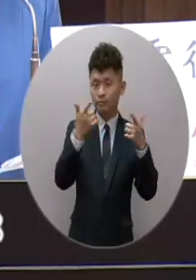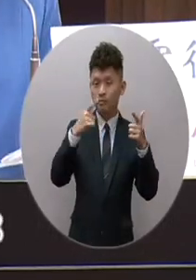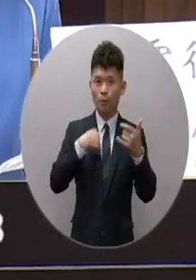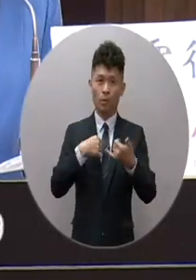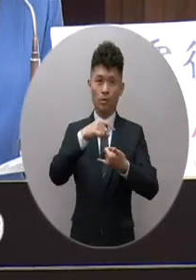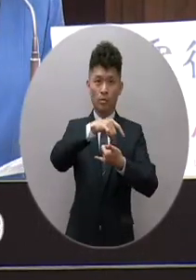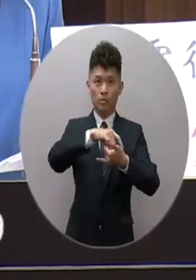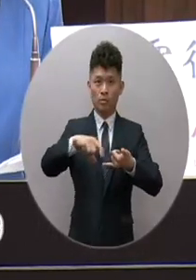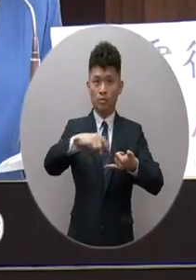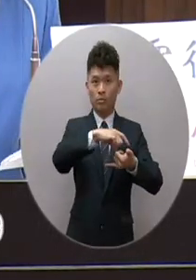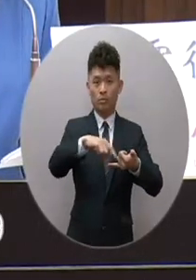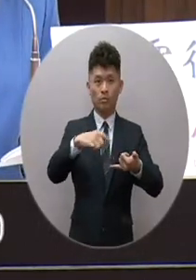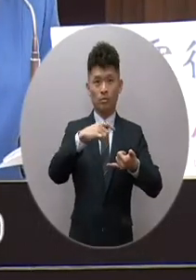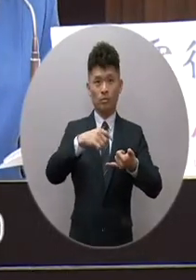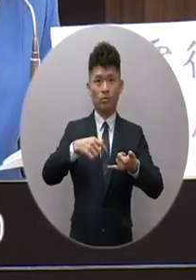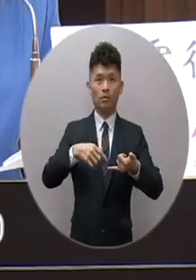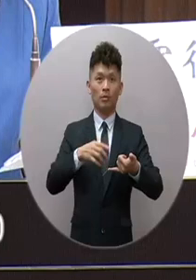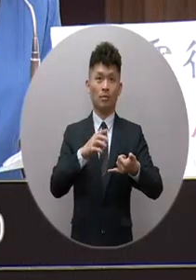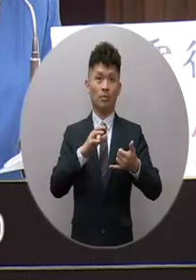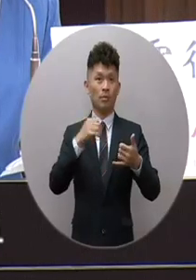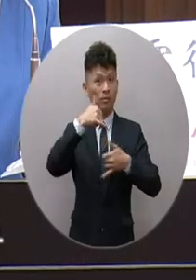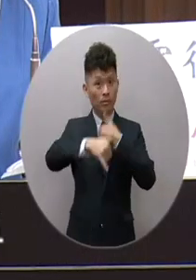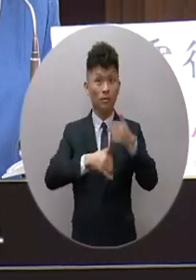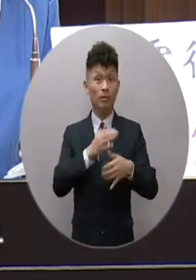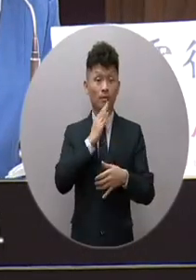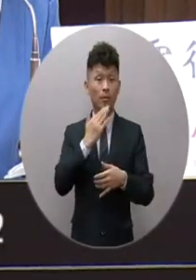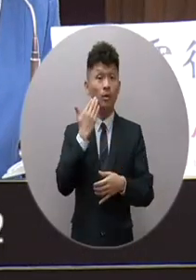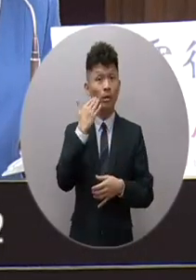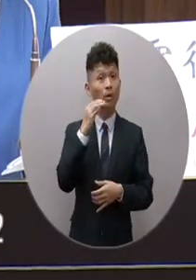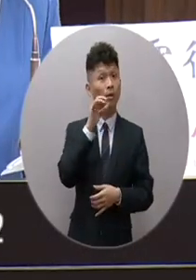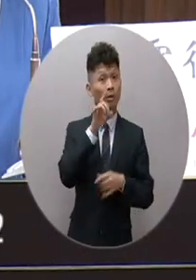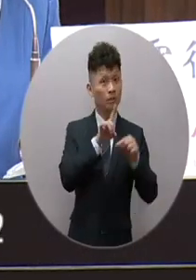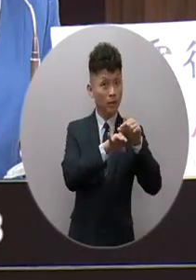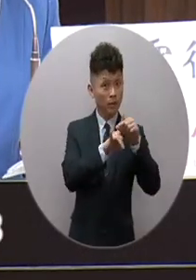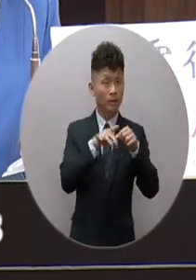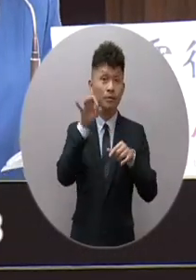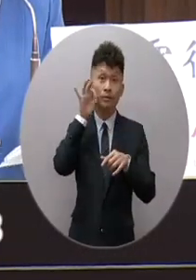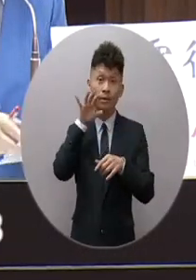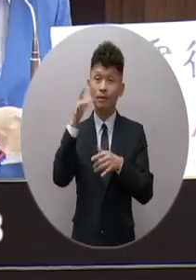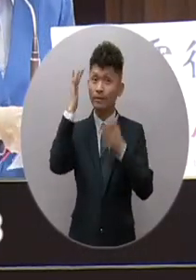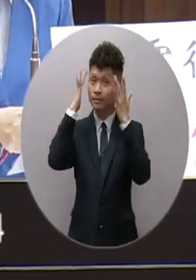所以如果即使把中彰投中部地区